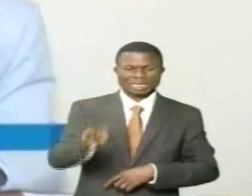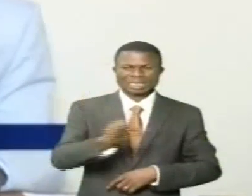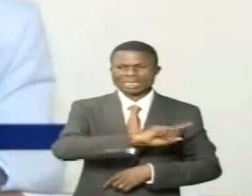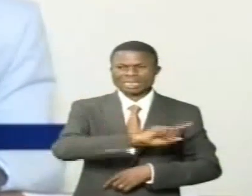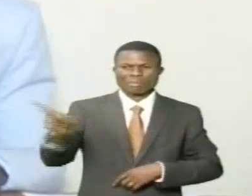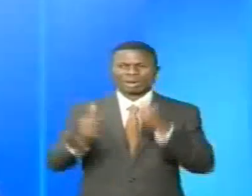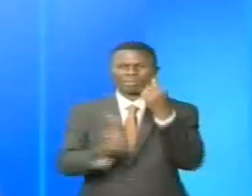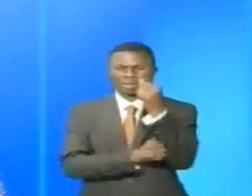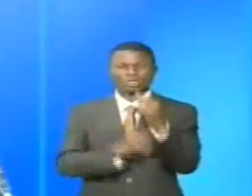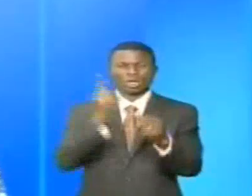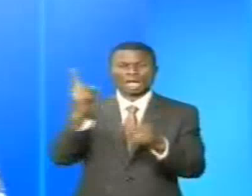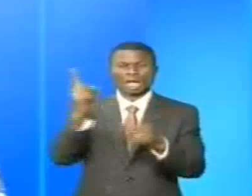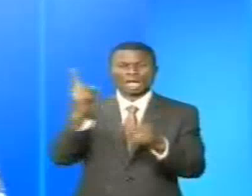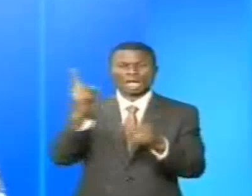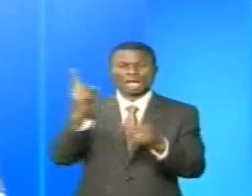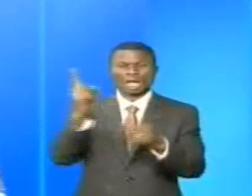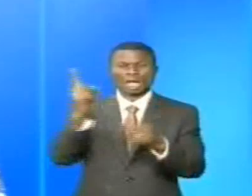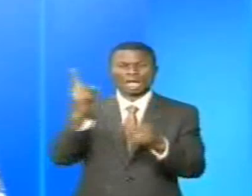jour.